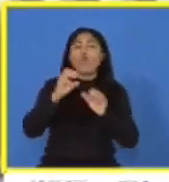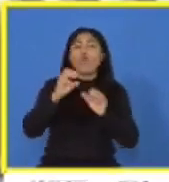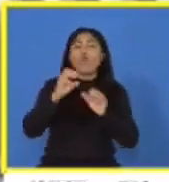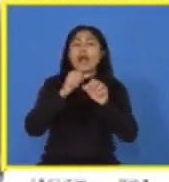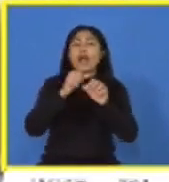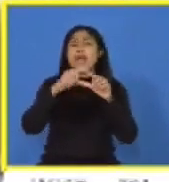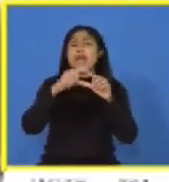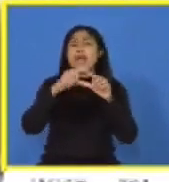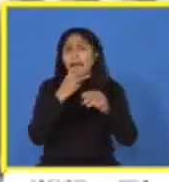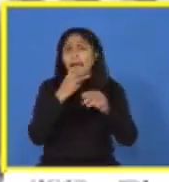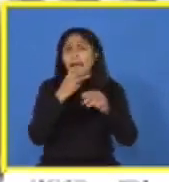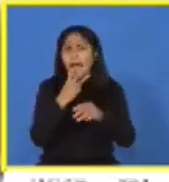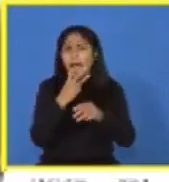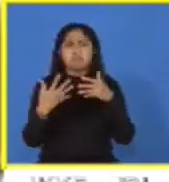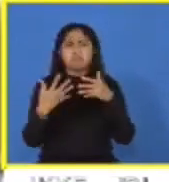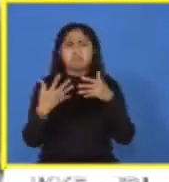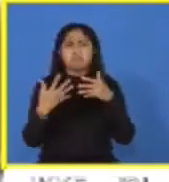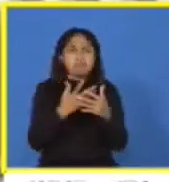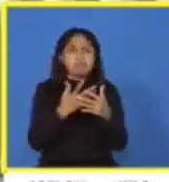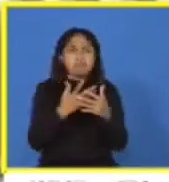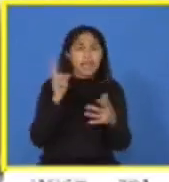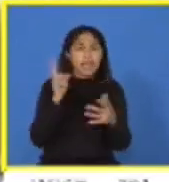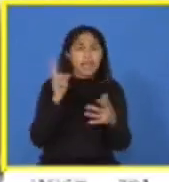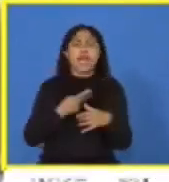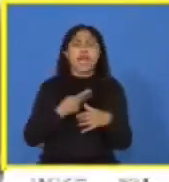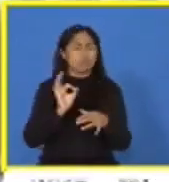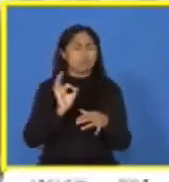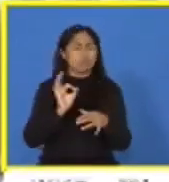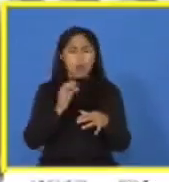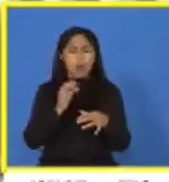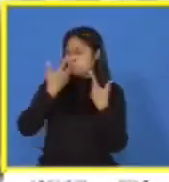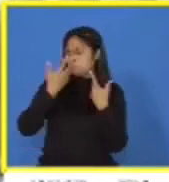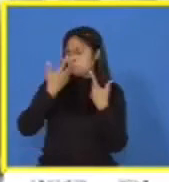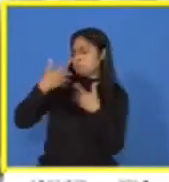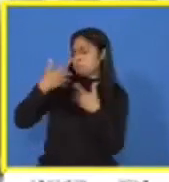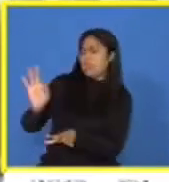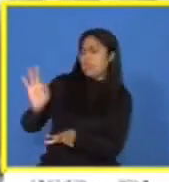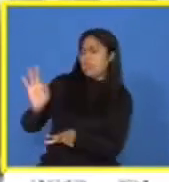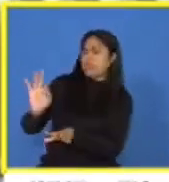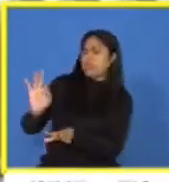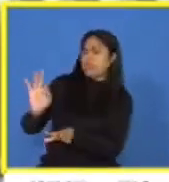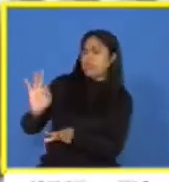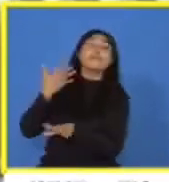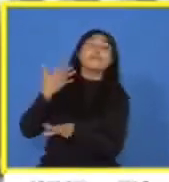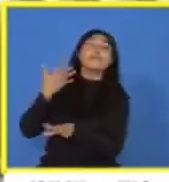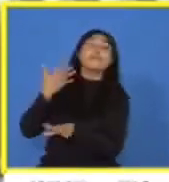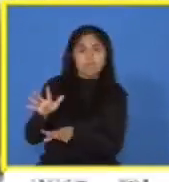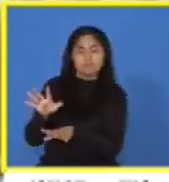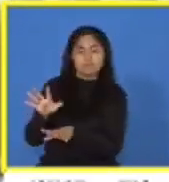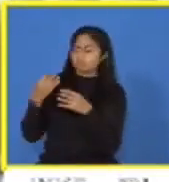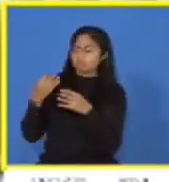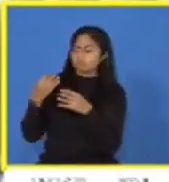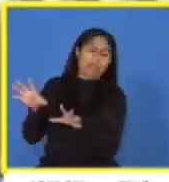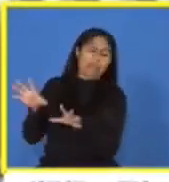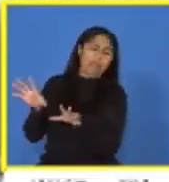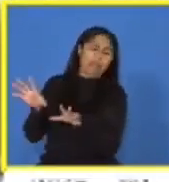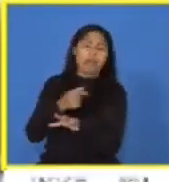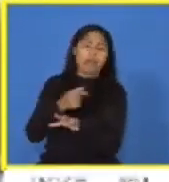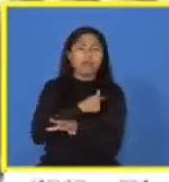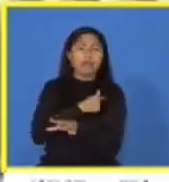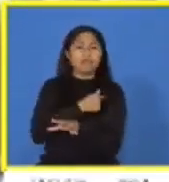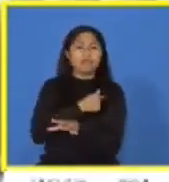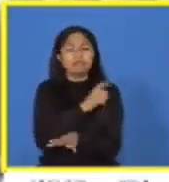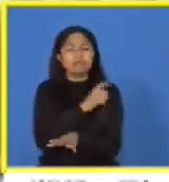mungkin dari masyarakat kita yang tidak terlalu peduli dengan vaksinasi kedua. Dan itu yang mungkin kita